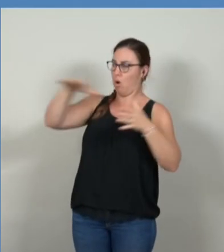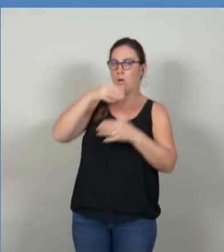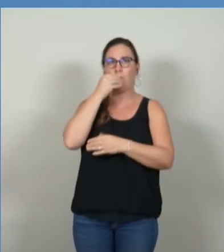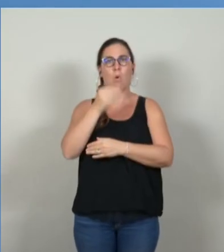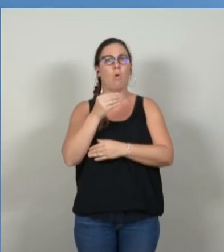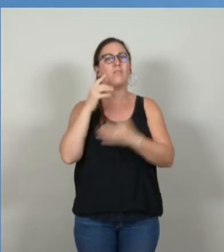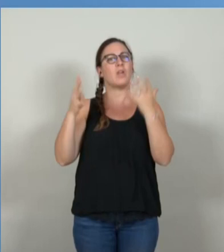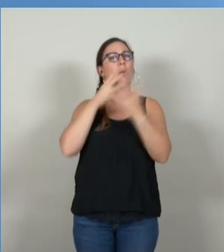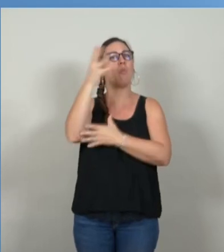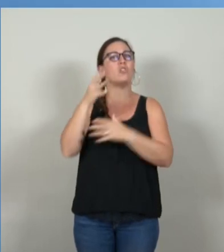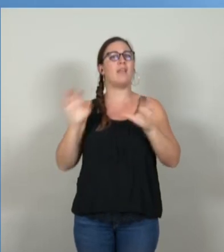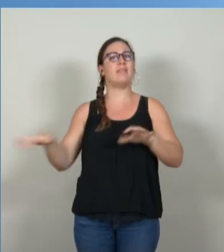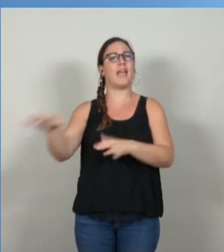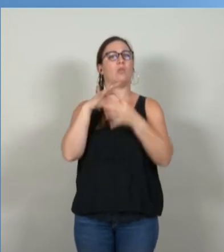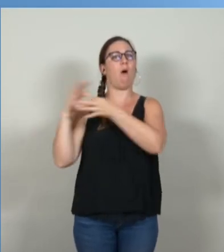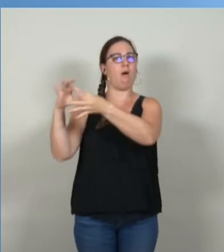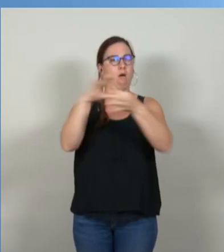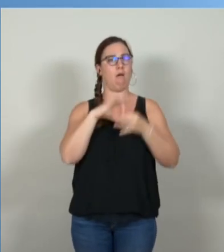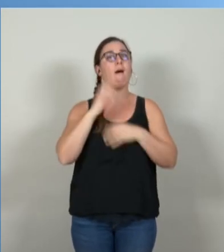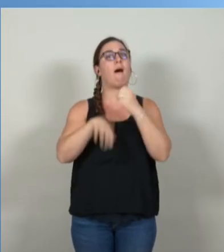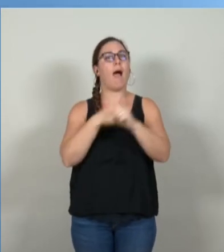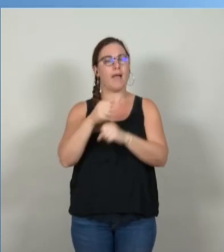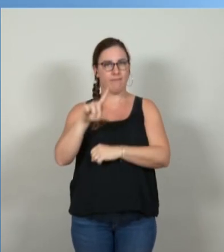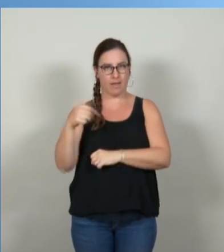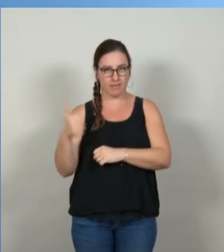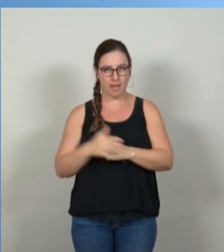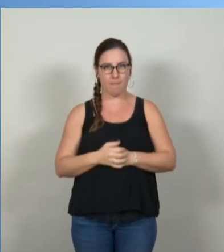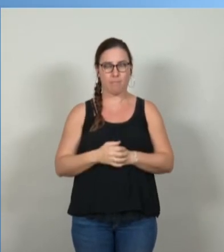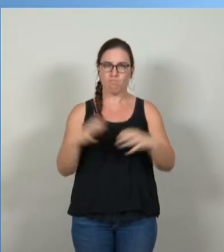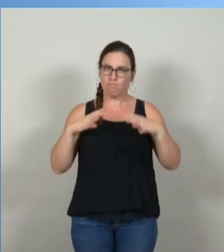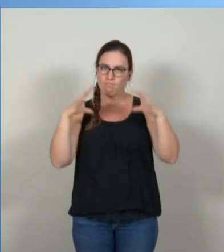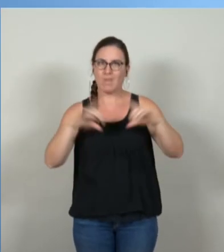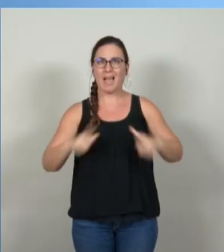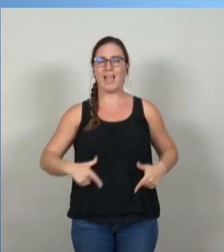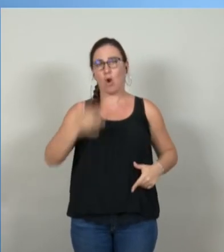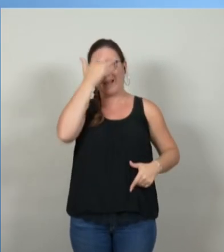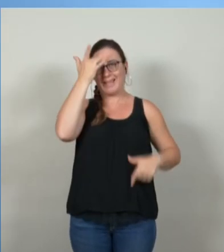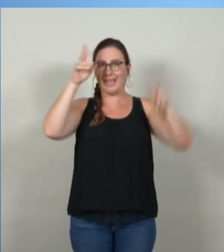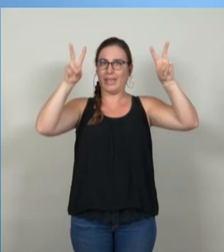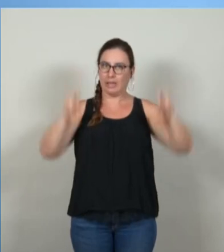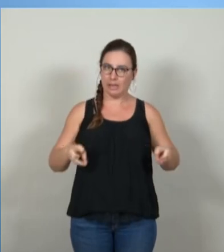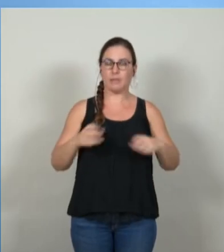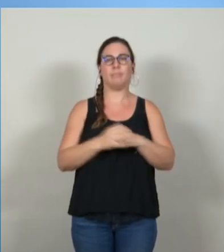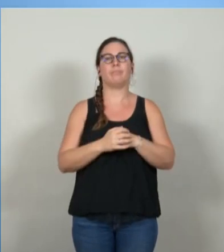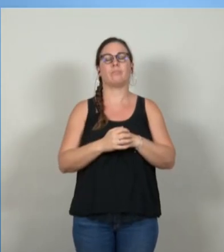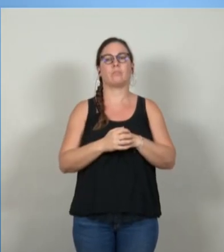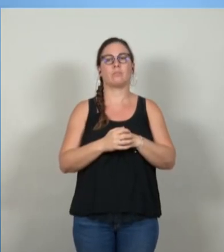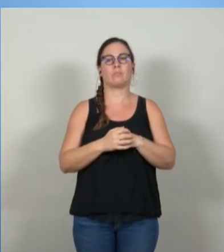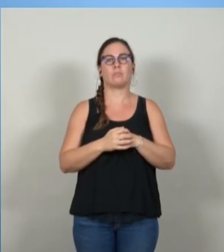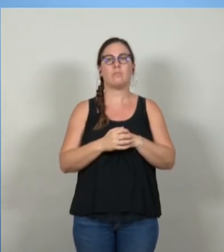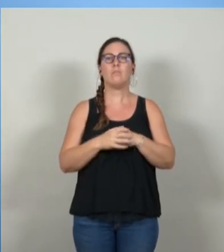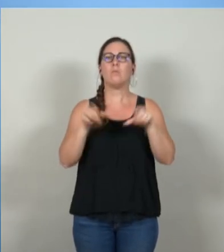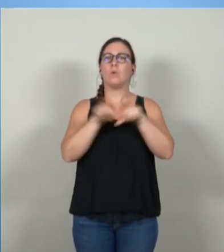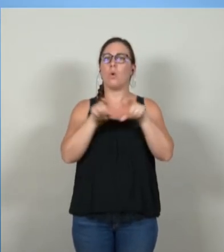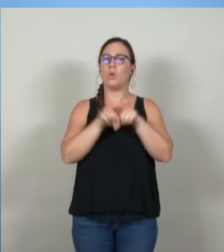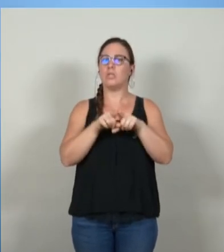projet alimentaire inter territorial en 2021 participation aussi à l'école d'été de l'agriculture urbaine en 2021 et puis aussi une étude qui